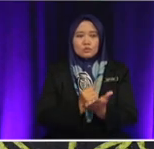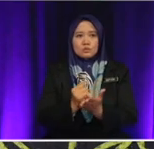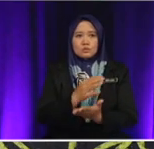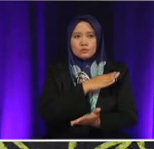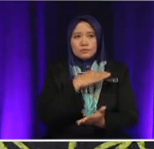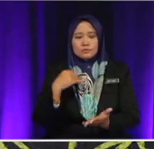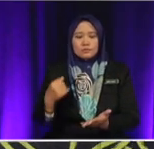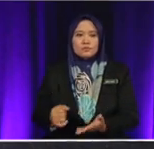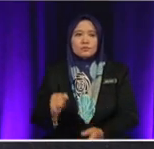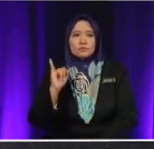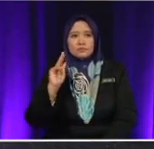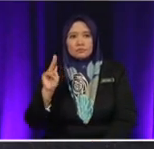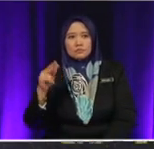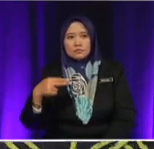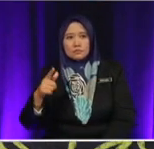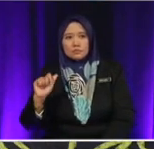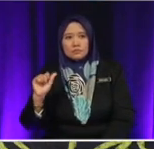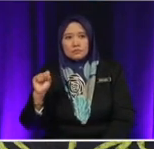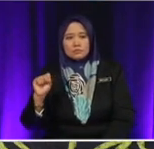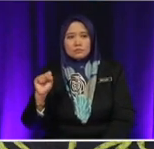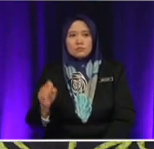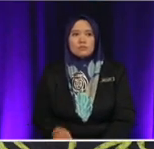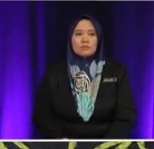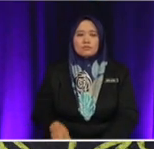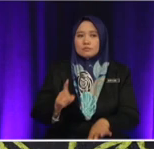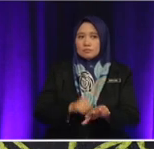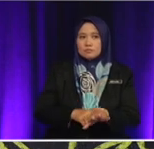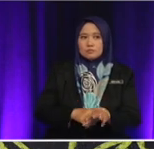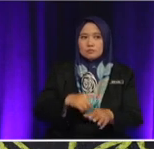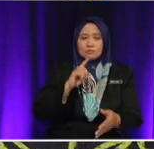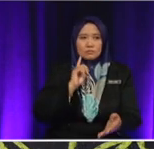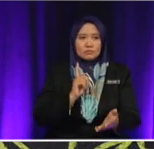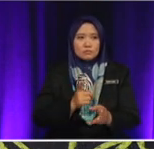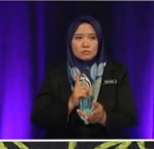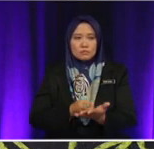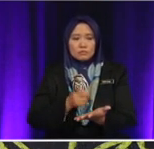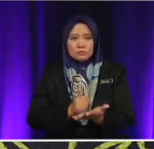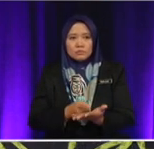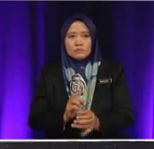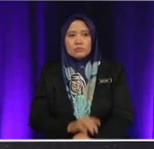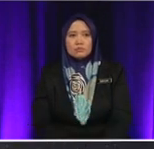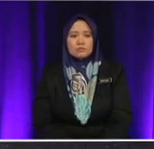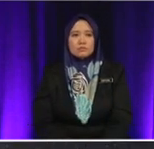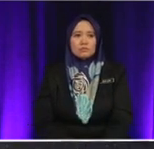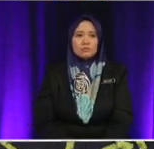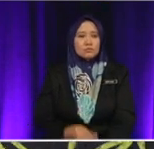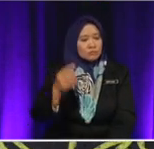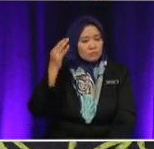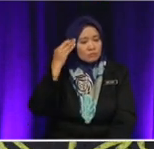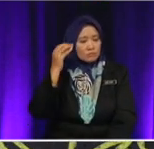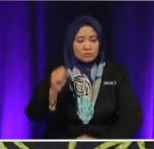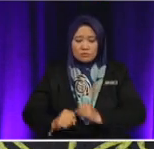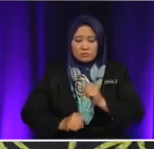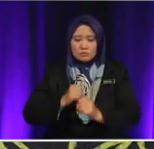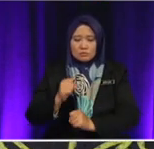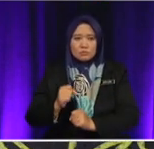bersopan, iaitu adab, tata cara atau prosedur perundingan dilaksanakan